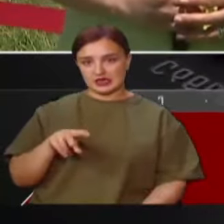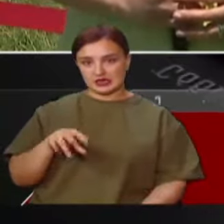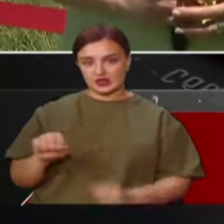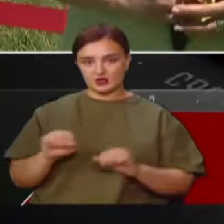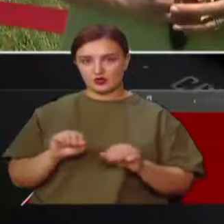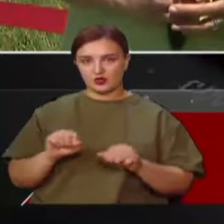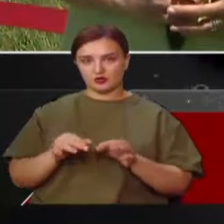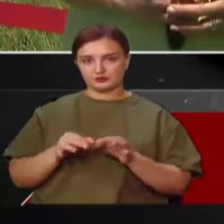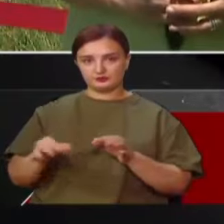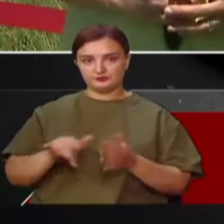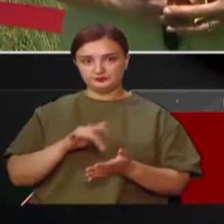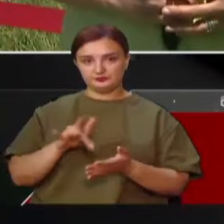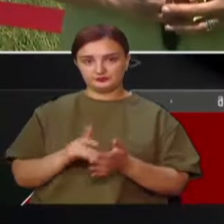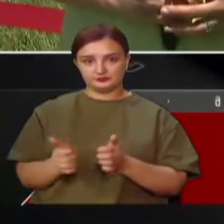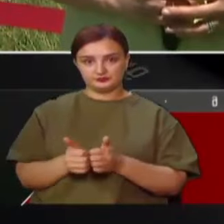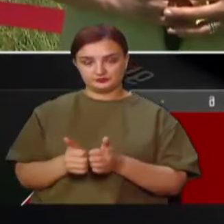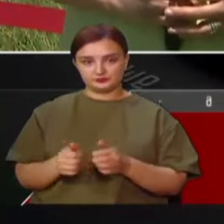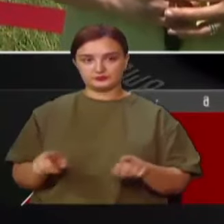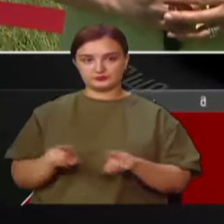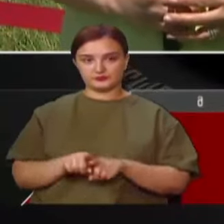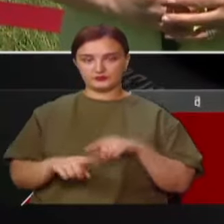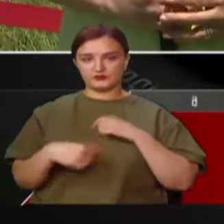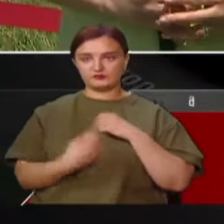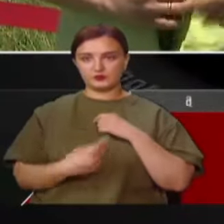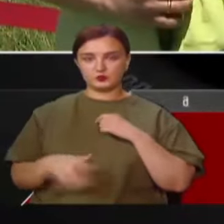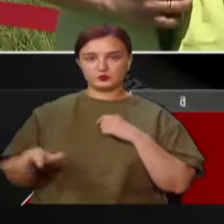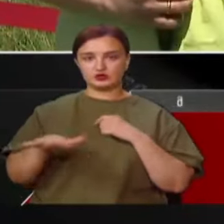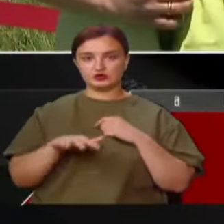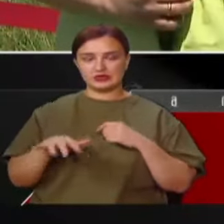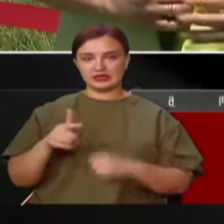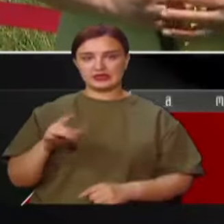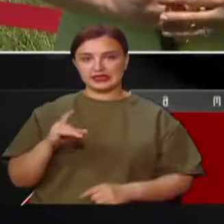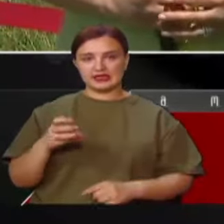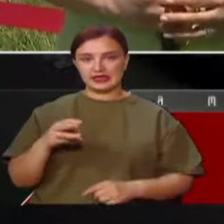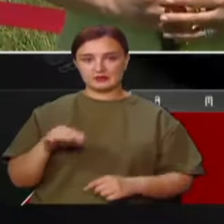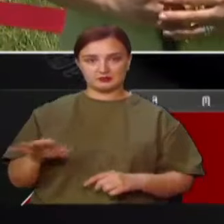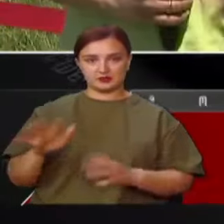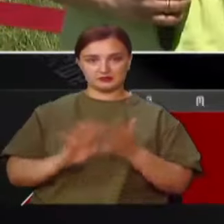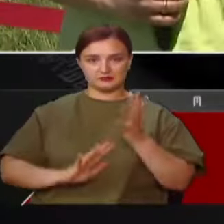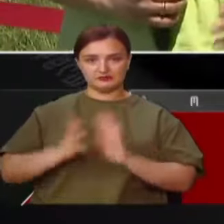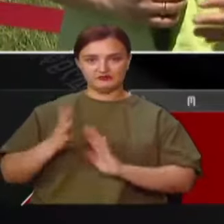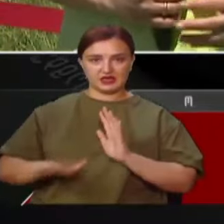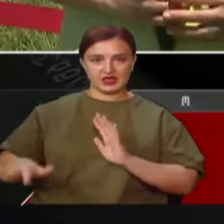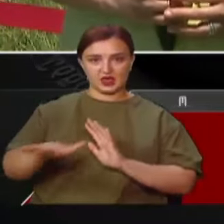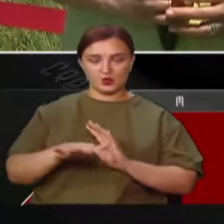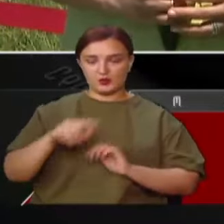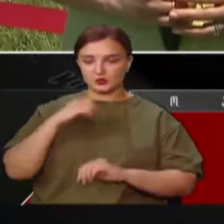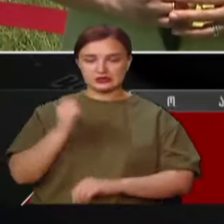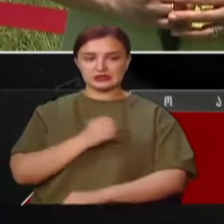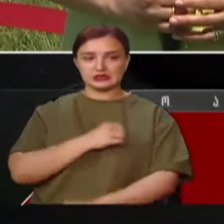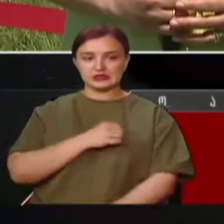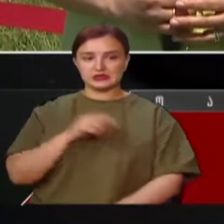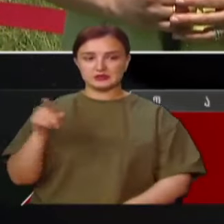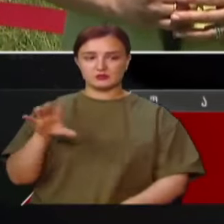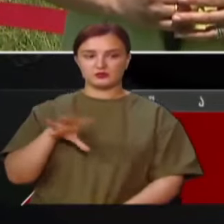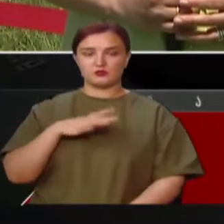გორის მუნიციპალიტეტების მიმდებარედ, ასევე დუშეთის მუნიციპალიტეტში გრემის ხეობის მიმდებარედ. რუსმა სამხედროებმა